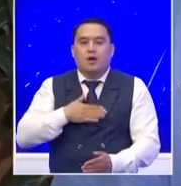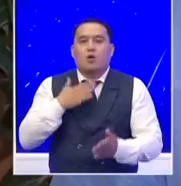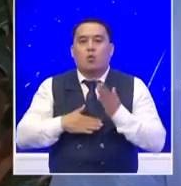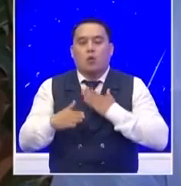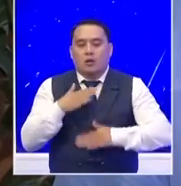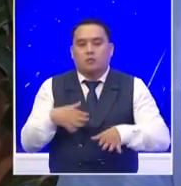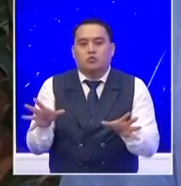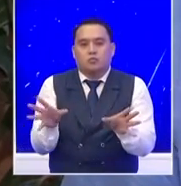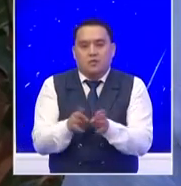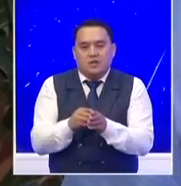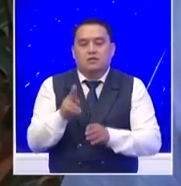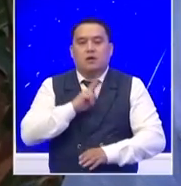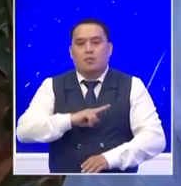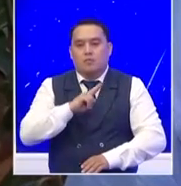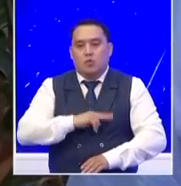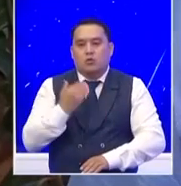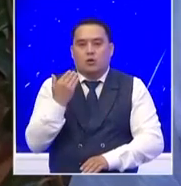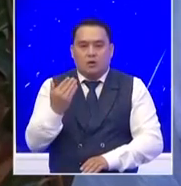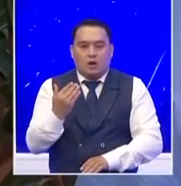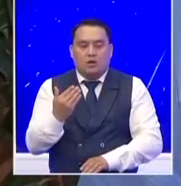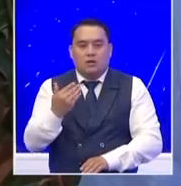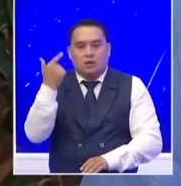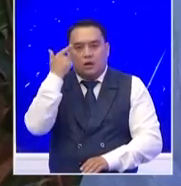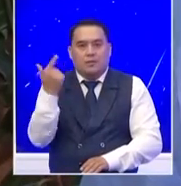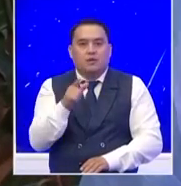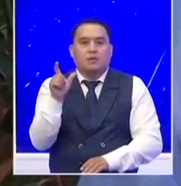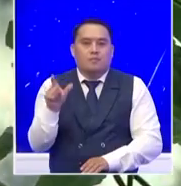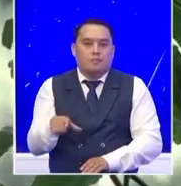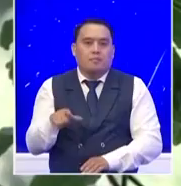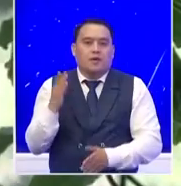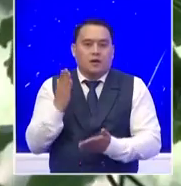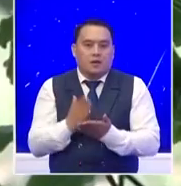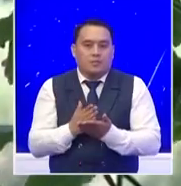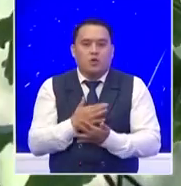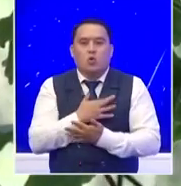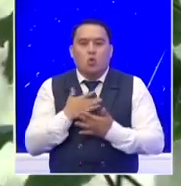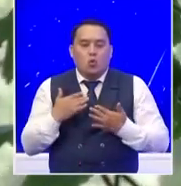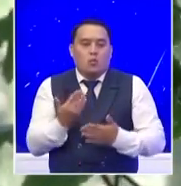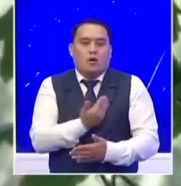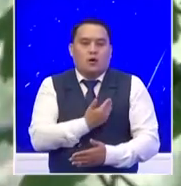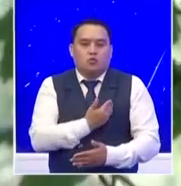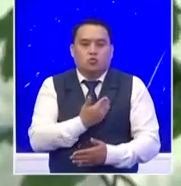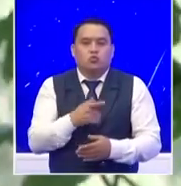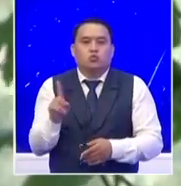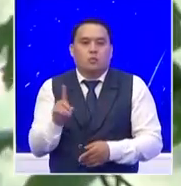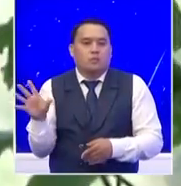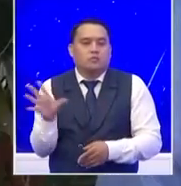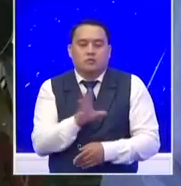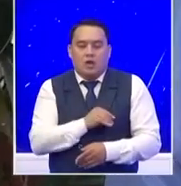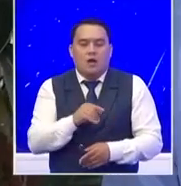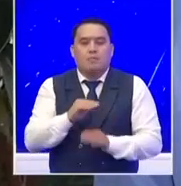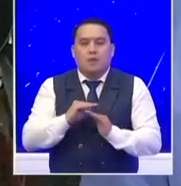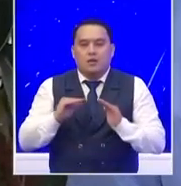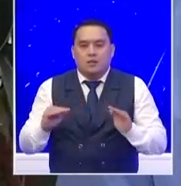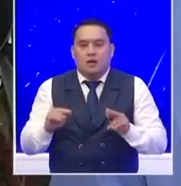қуанам, біздің осы коллективта осындай әріптесім бар екен. Адамдар көп болса екен деймін, осындай дәрігерлер, бала